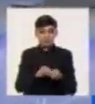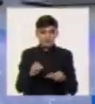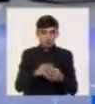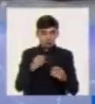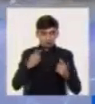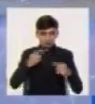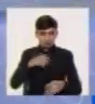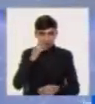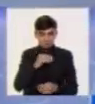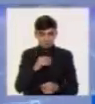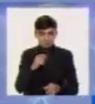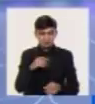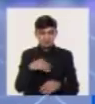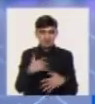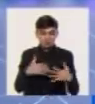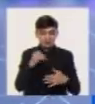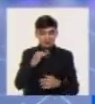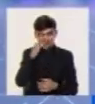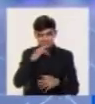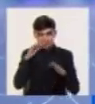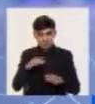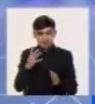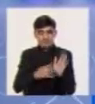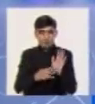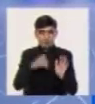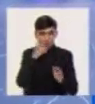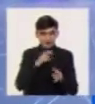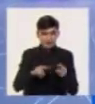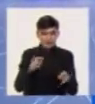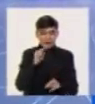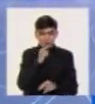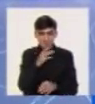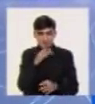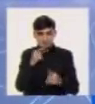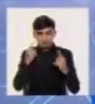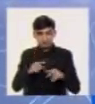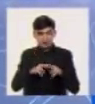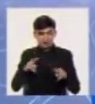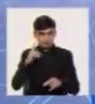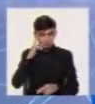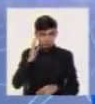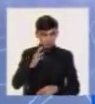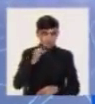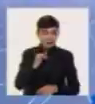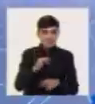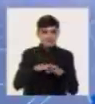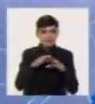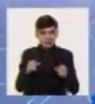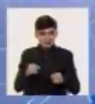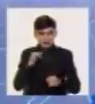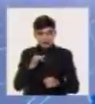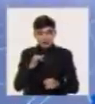мүмкін. Тіпті кейбір сарапшылар Қазақстанды 90-шы жылдардағыдай экономикалық дағдарыс күтіп тұр дейді. Әйтсе де билік